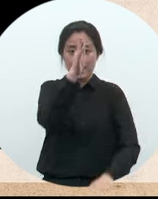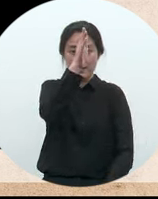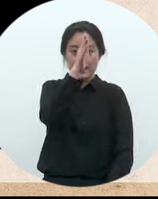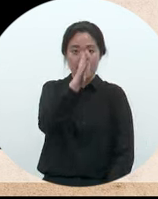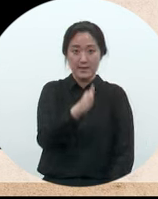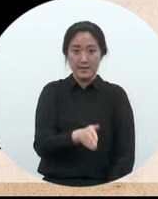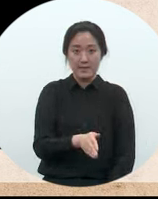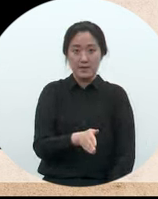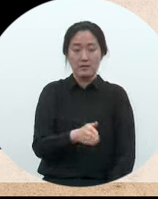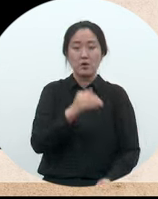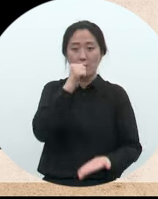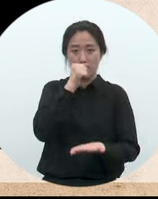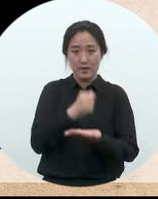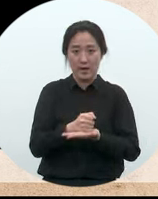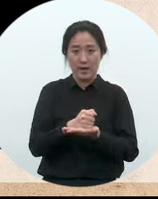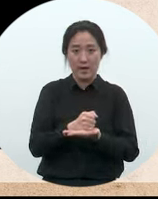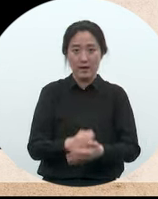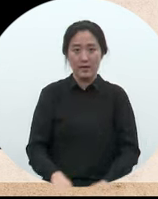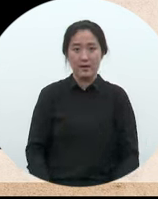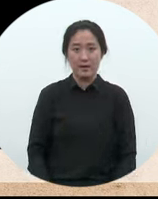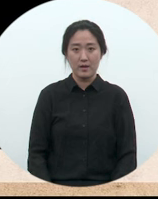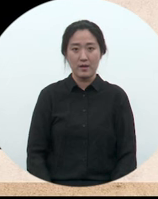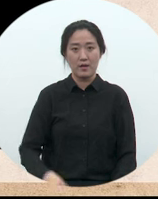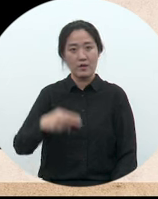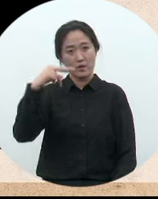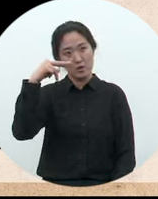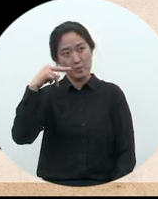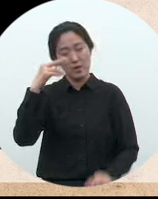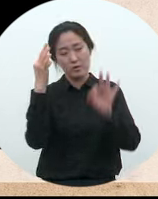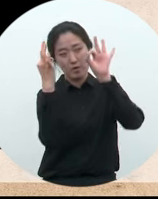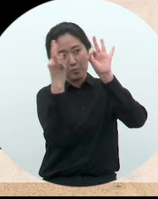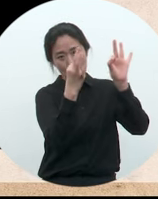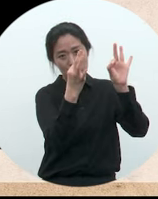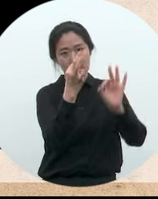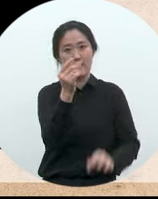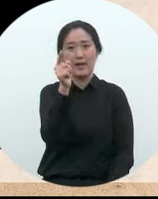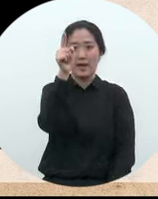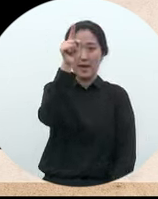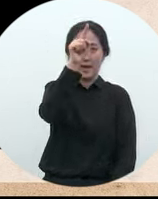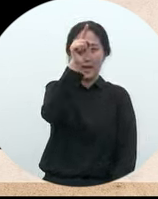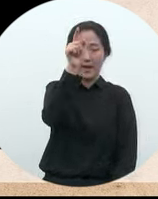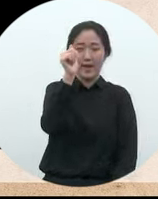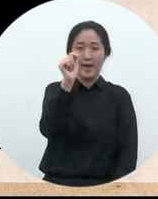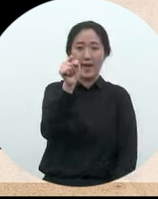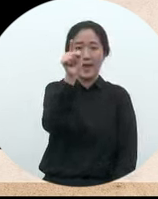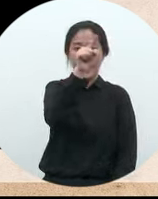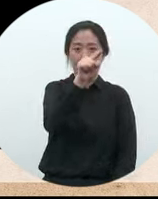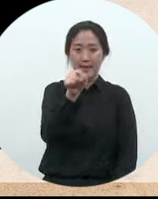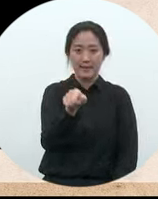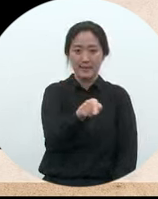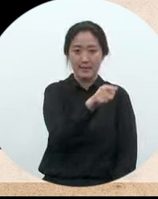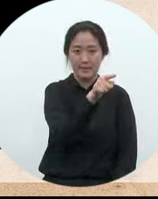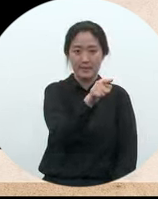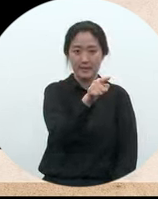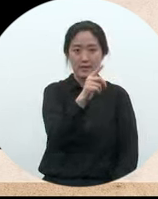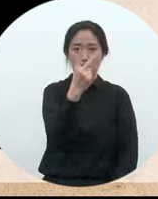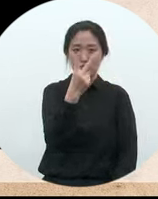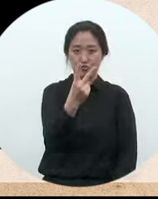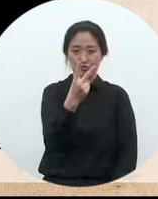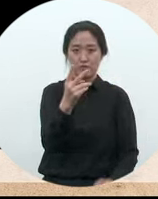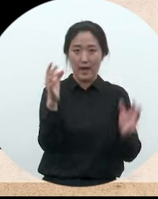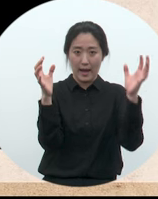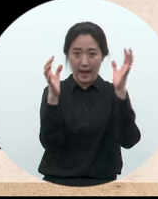때는 일자로 되어 있는 것이 정상입니다. 그리고 옆에서 봤을 때는 S자 두개 합쳐 놓은 것이